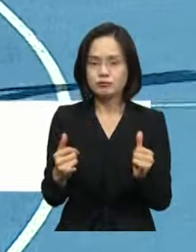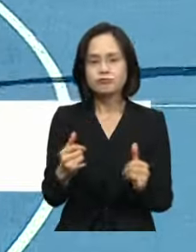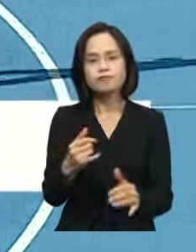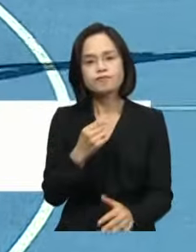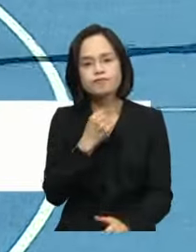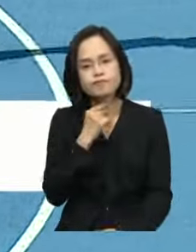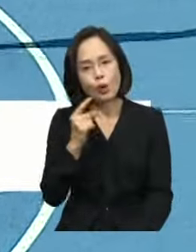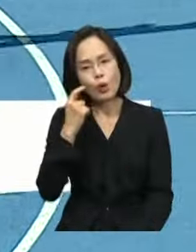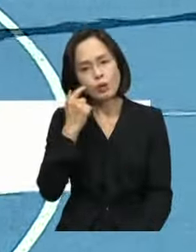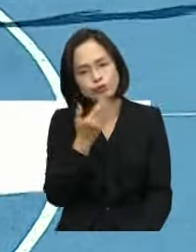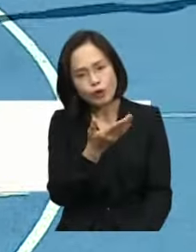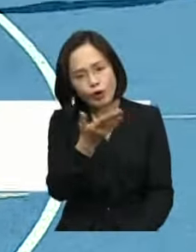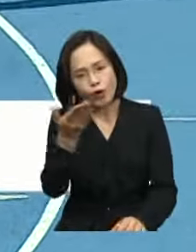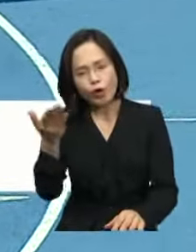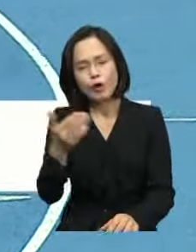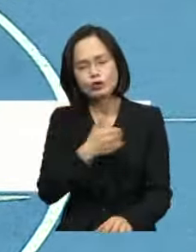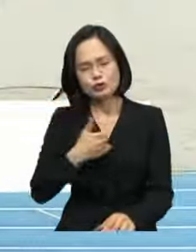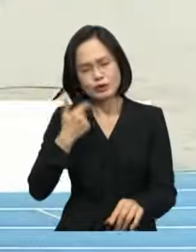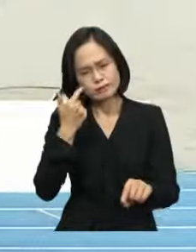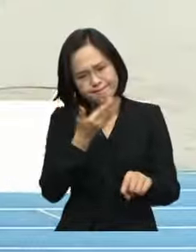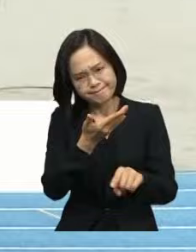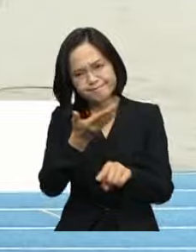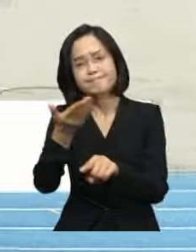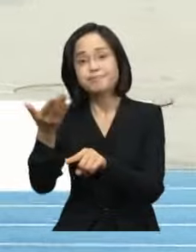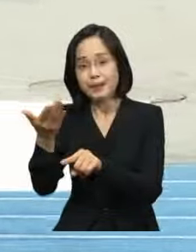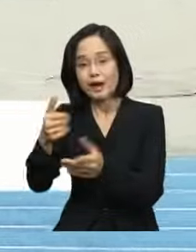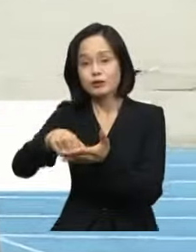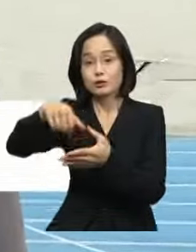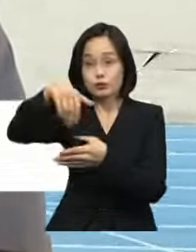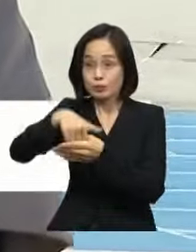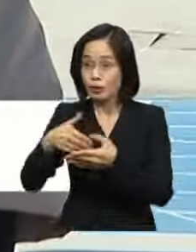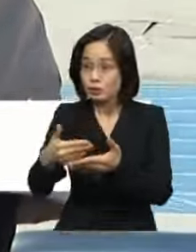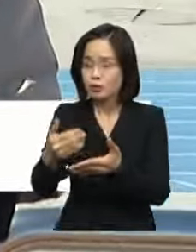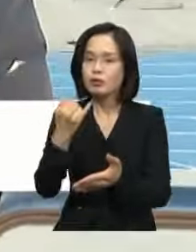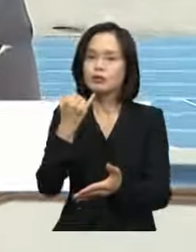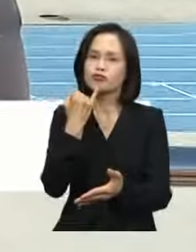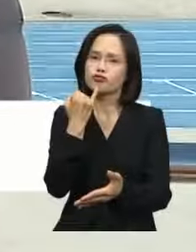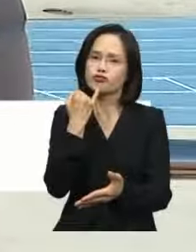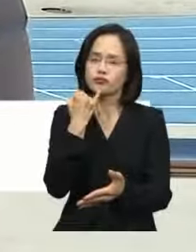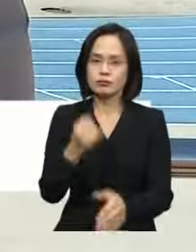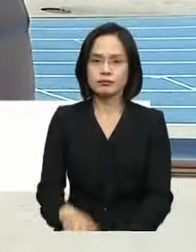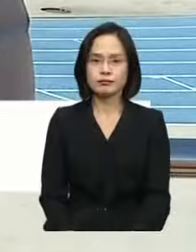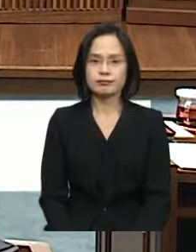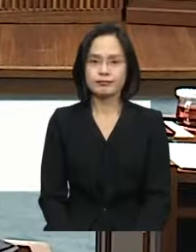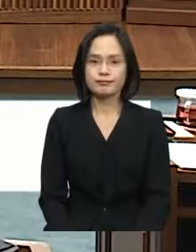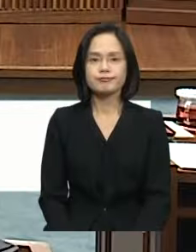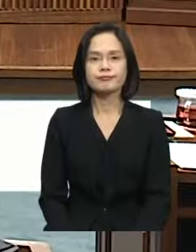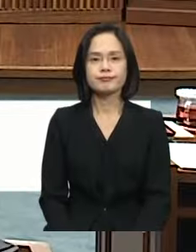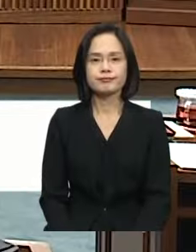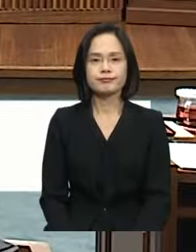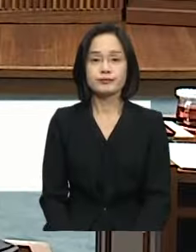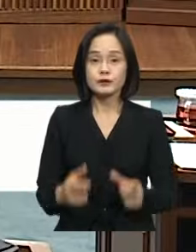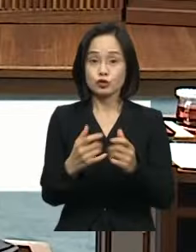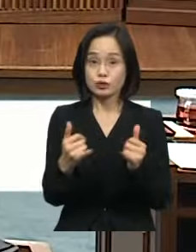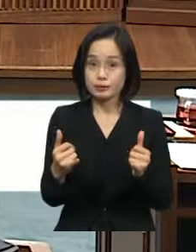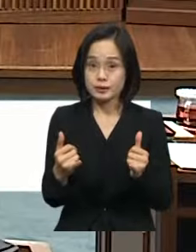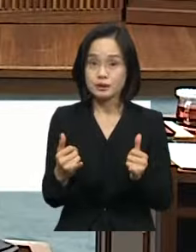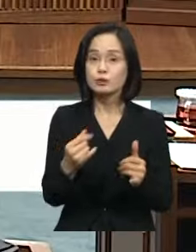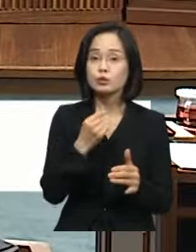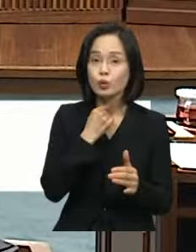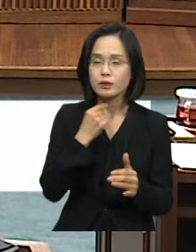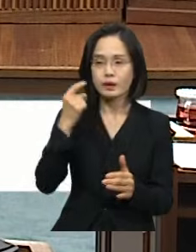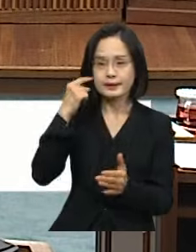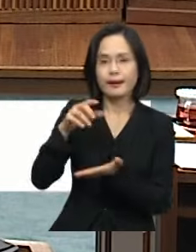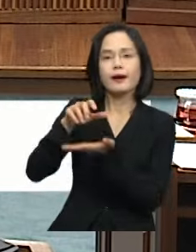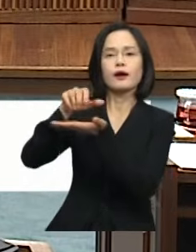대한 투표가 진행되는 것은 찬성합니다네 알겠습니다 뭐 앞으로 어떤 행정사가 진행되던 주민 의견 수렴 과정이